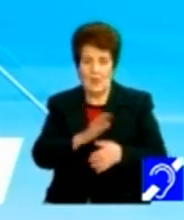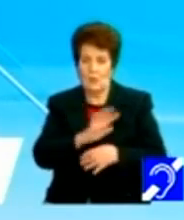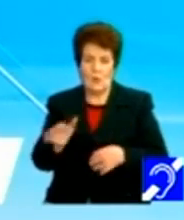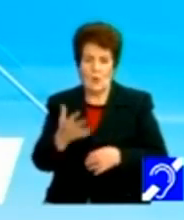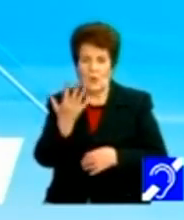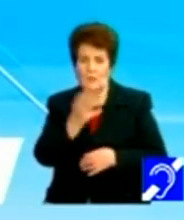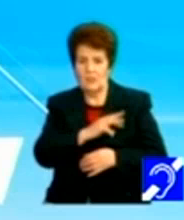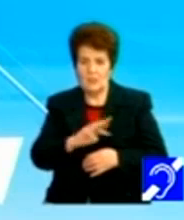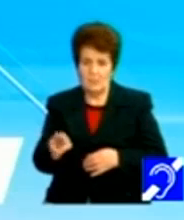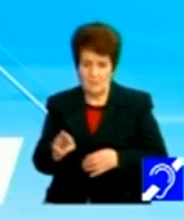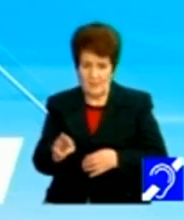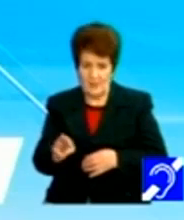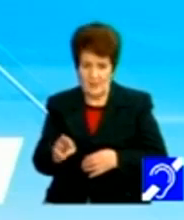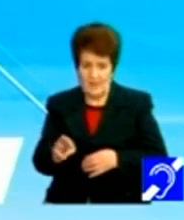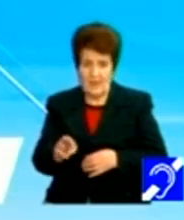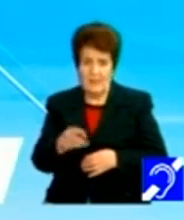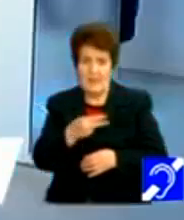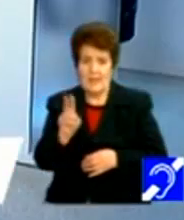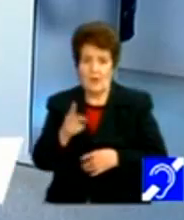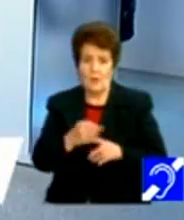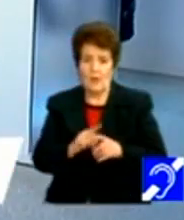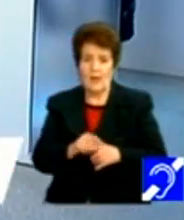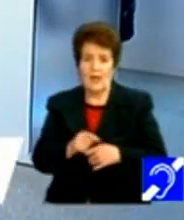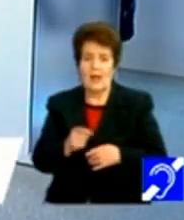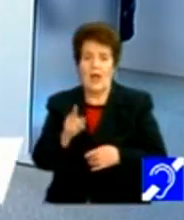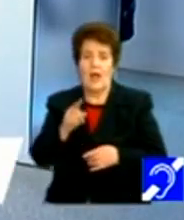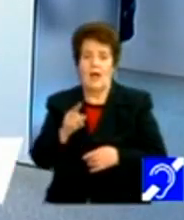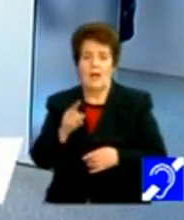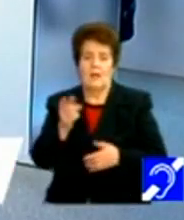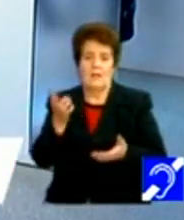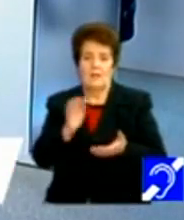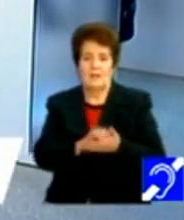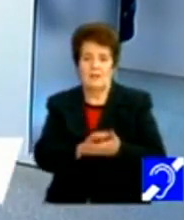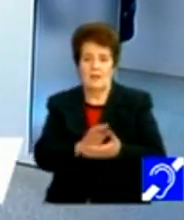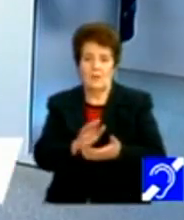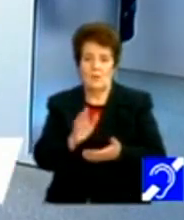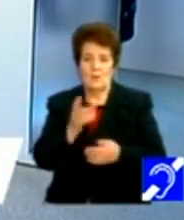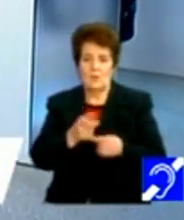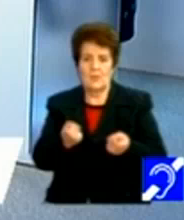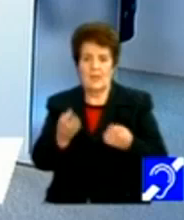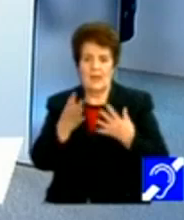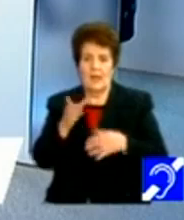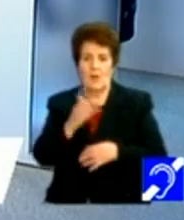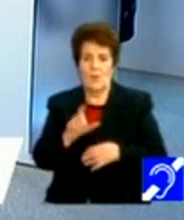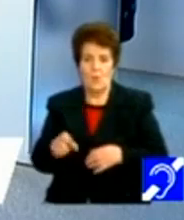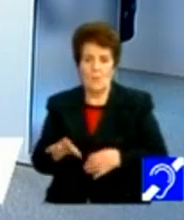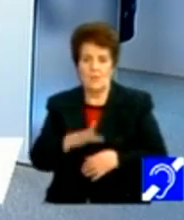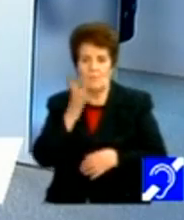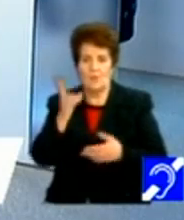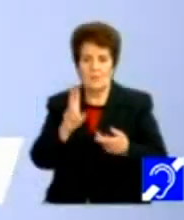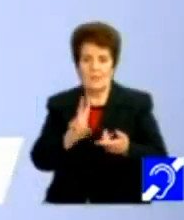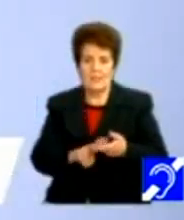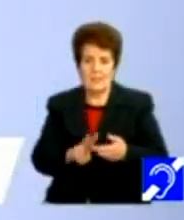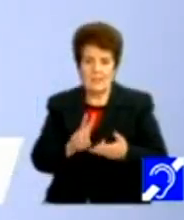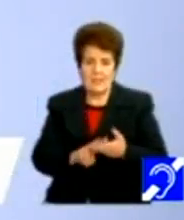5.000 de euro pentru care a fost condamnat. Domnul Chirinciuc a recunoscut asta și este chestie clară. Deci omul a stat închis, până la